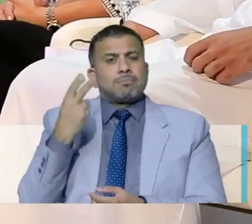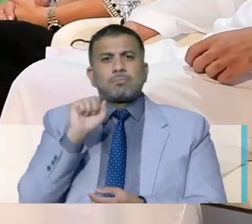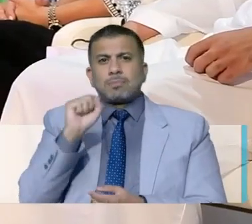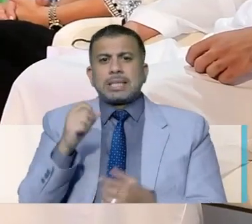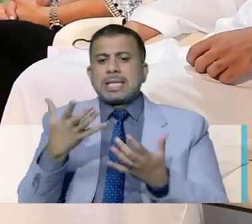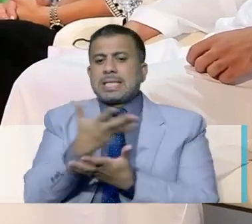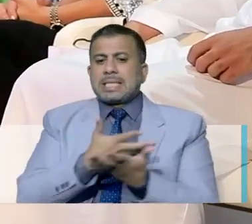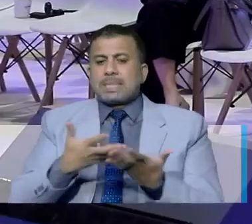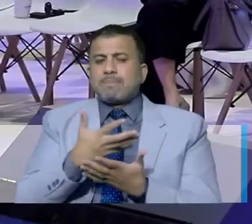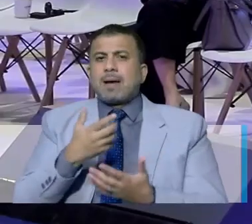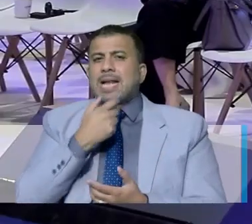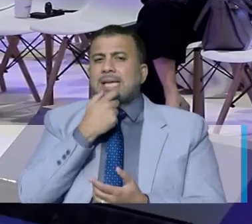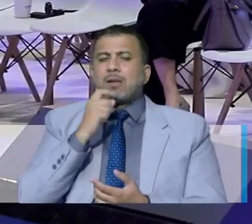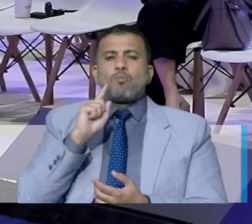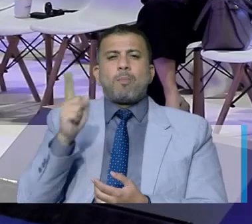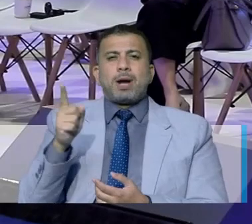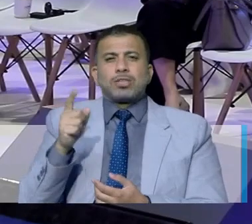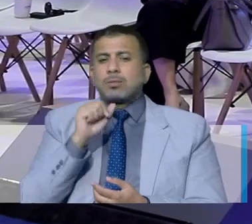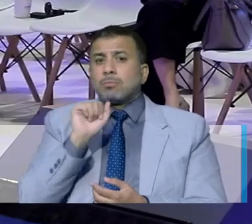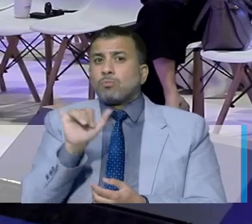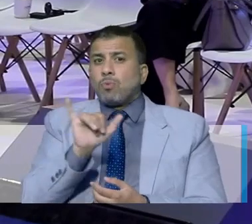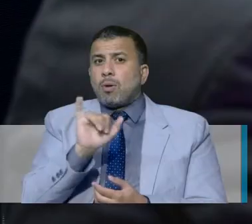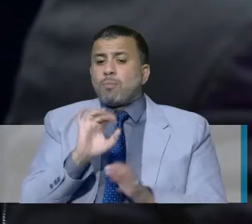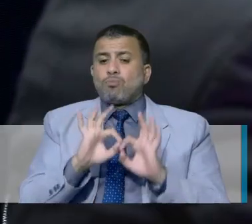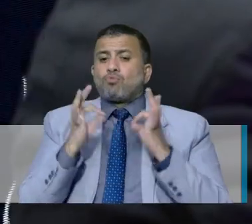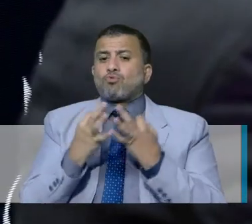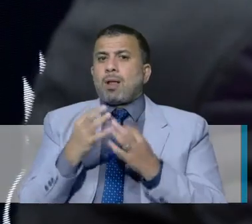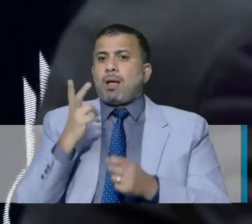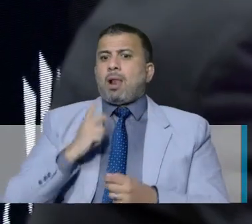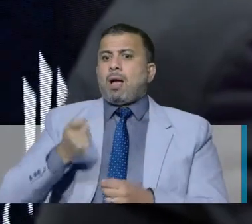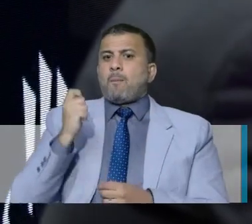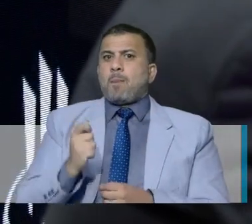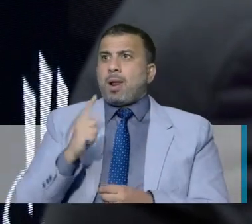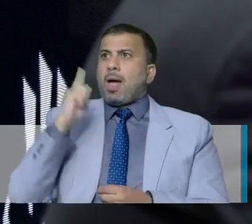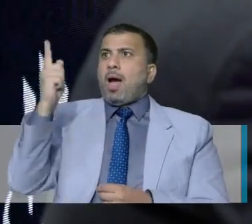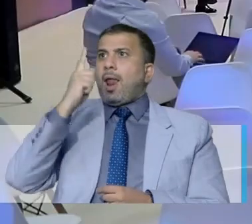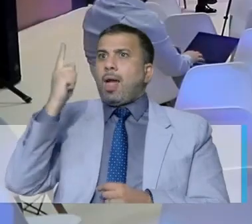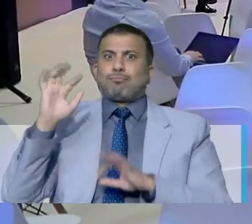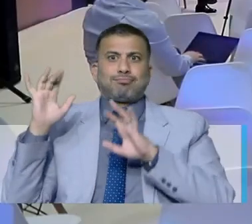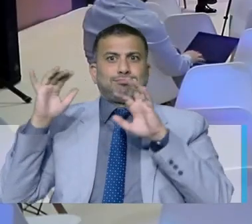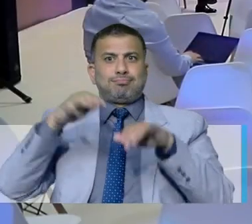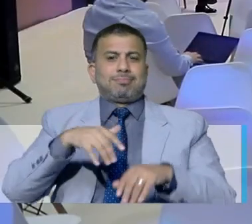لوكالات الاستثمار الأجنبية المباشر للوصول إلى مجتمعات الأعمال العالمية.